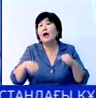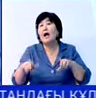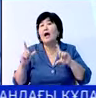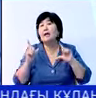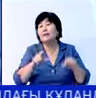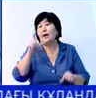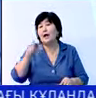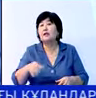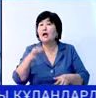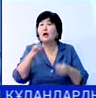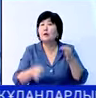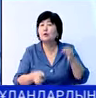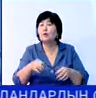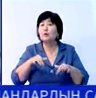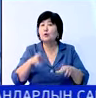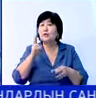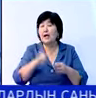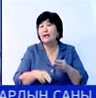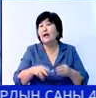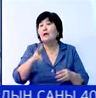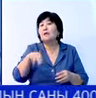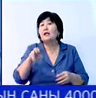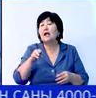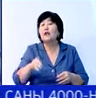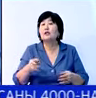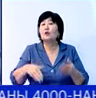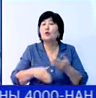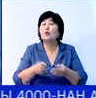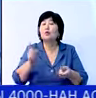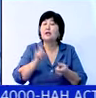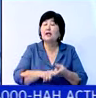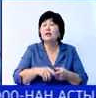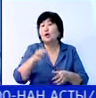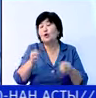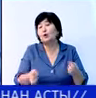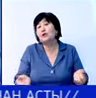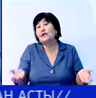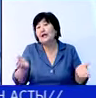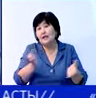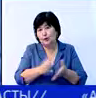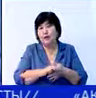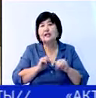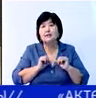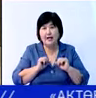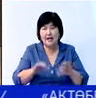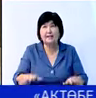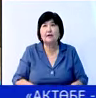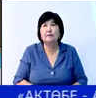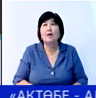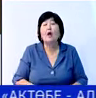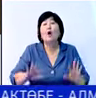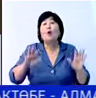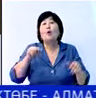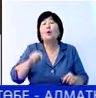азаматқа қатысты сот отырыс аяқталды. Медиаторлардың көмегіне жүгінген тараптар сотта татуласып барасты.